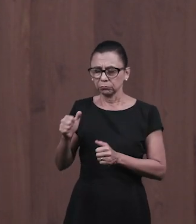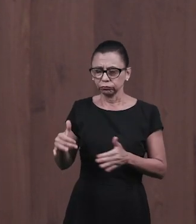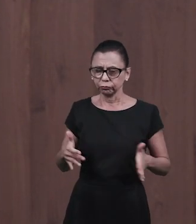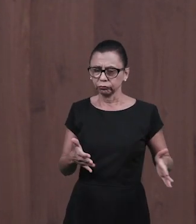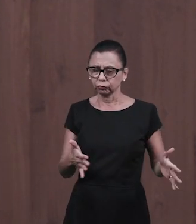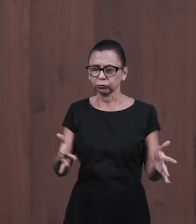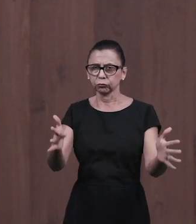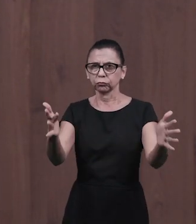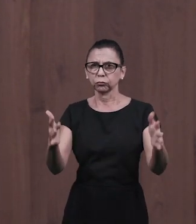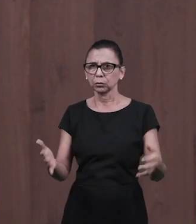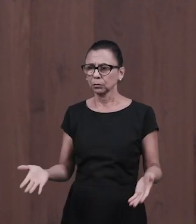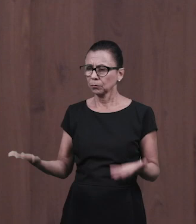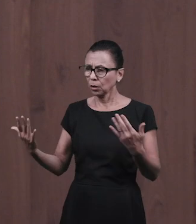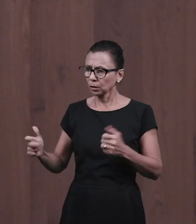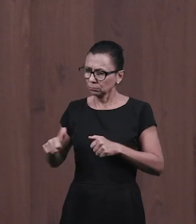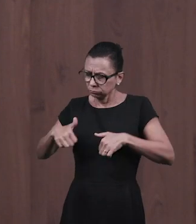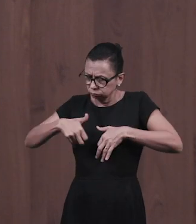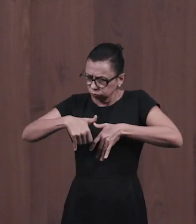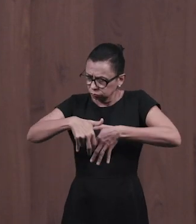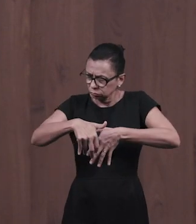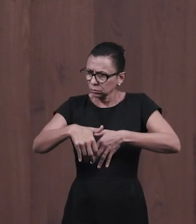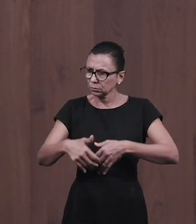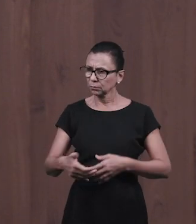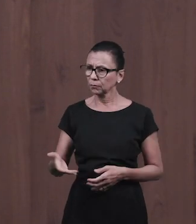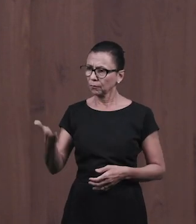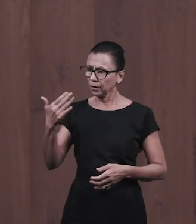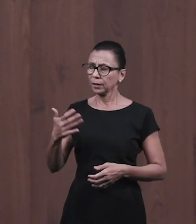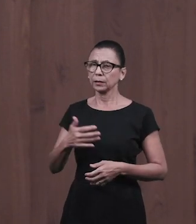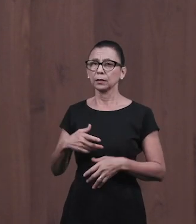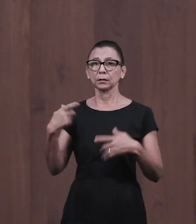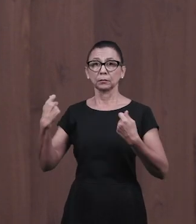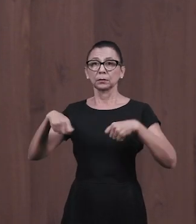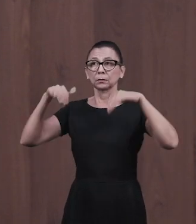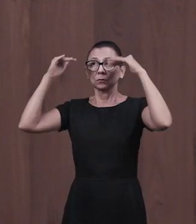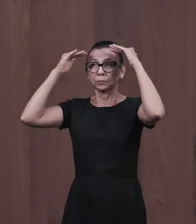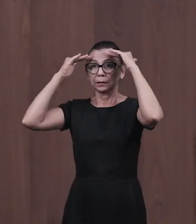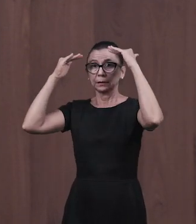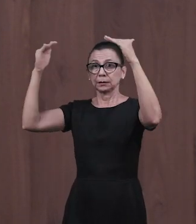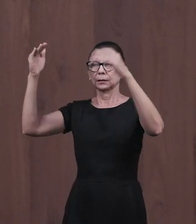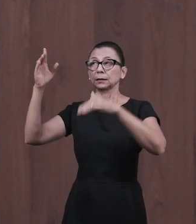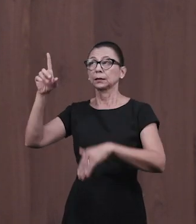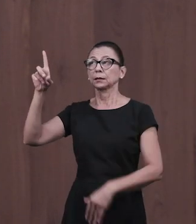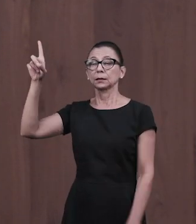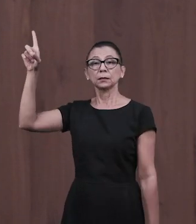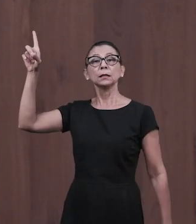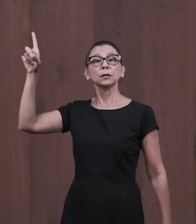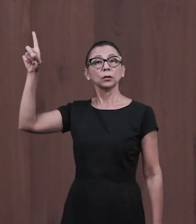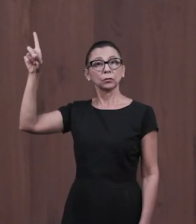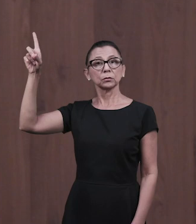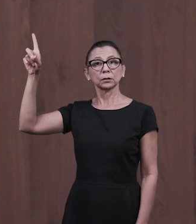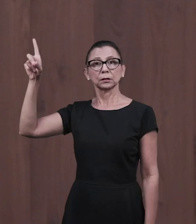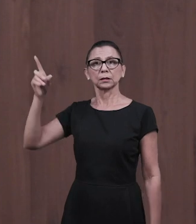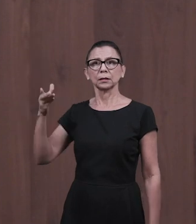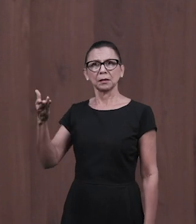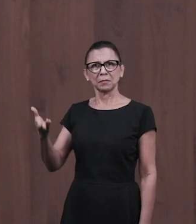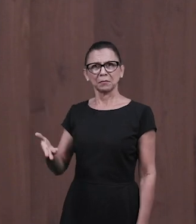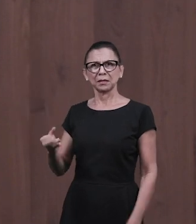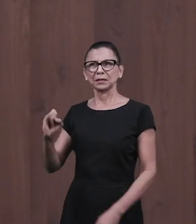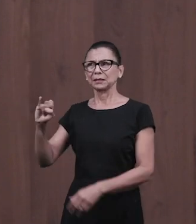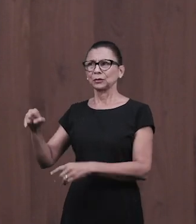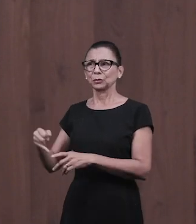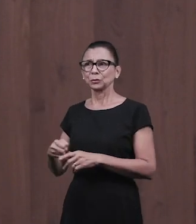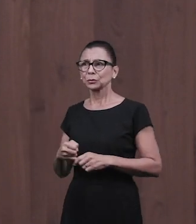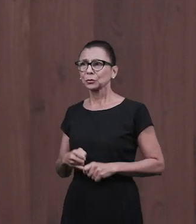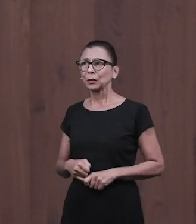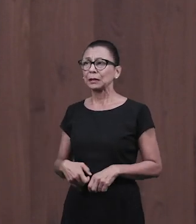se lever, d'être debout et suivre en obéissant les orientations de Dieu. Josué était devant